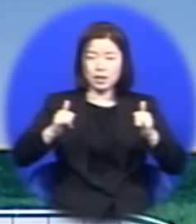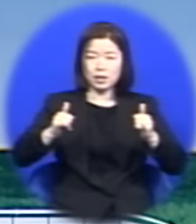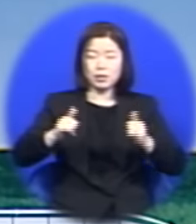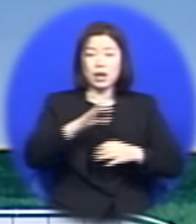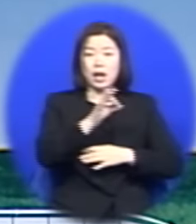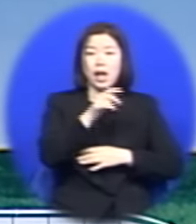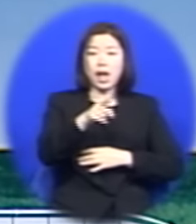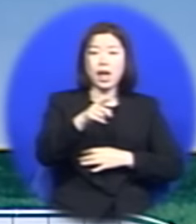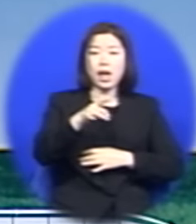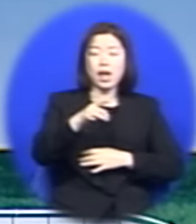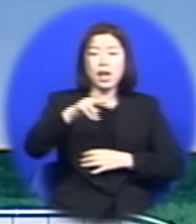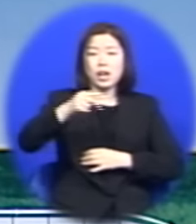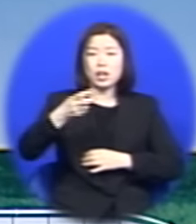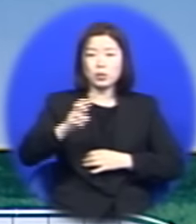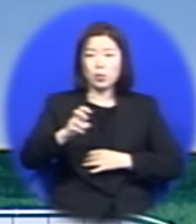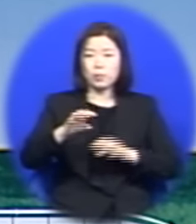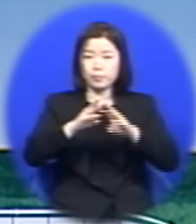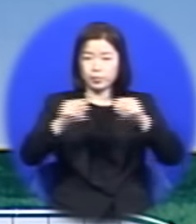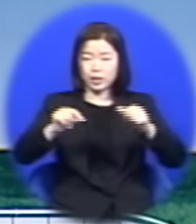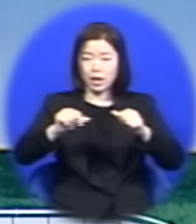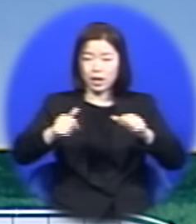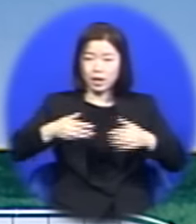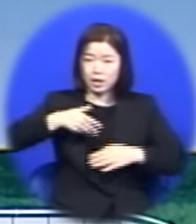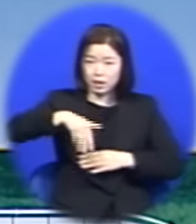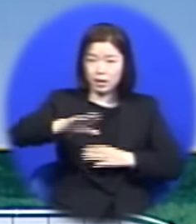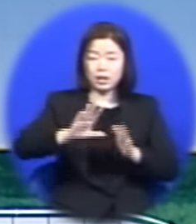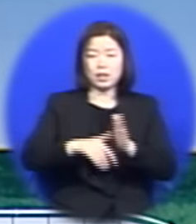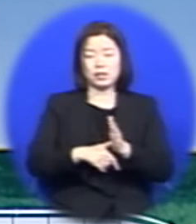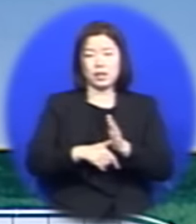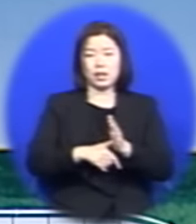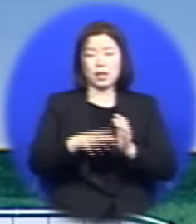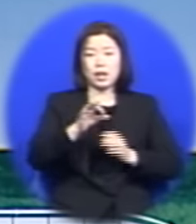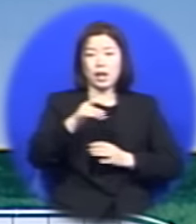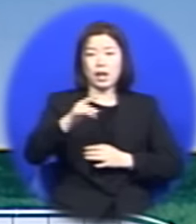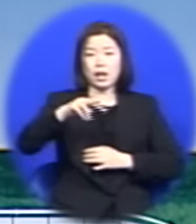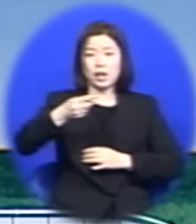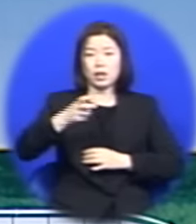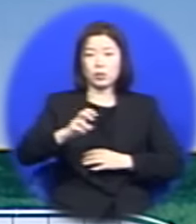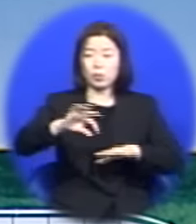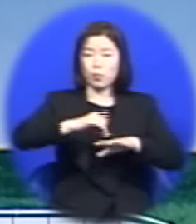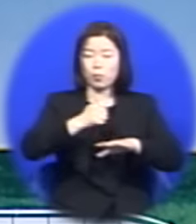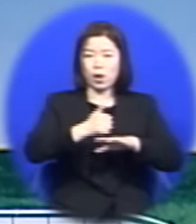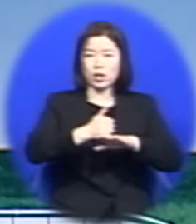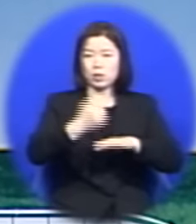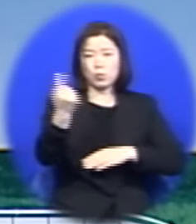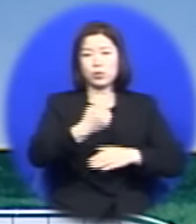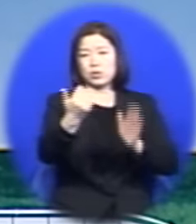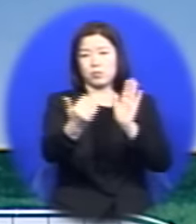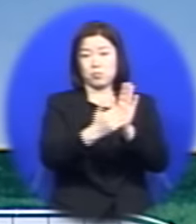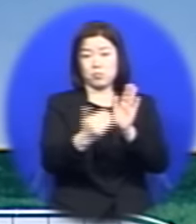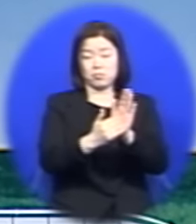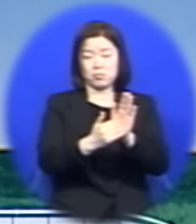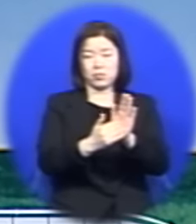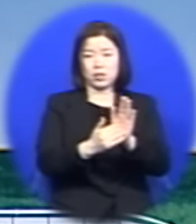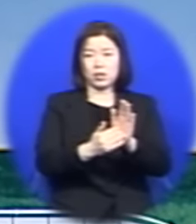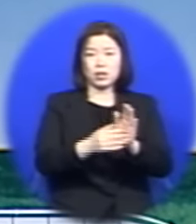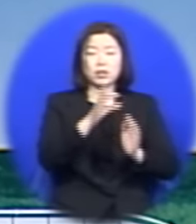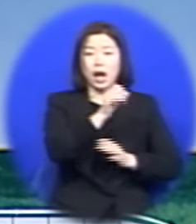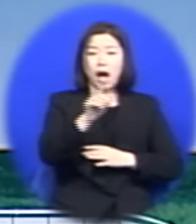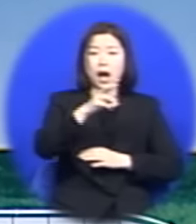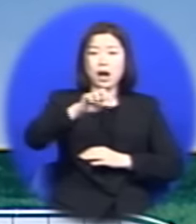땅을 지나가려고 할 때 에돔 왕이 못 들어오게 막았습니다. 전에 같으면 아말렉을 치듯이 쳤을